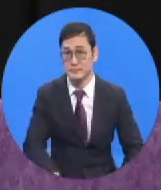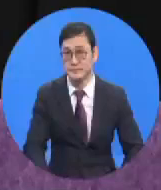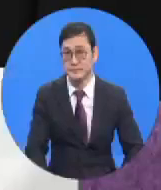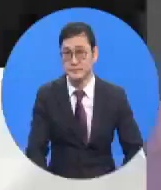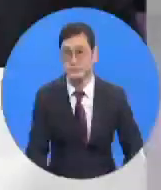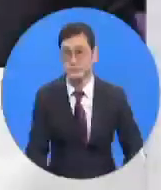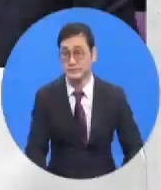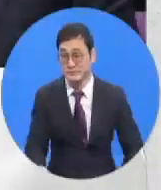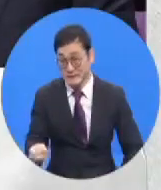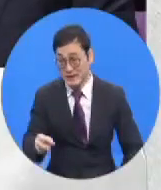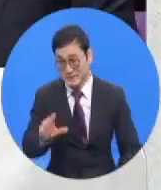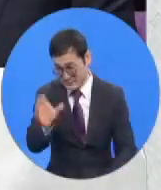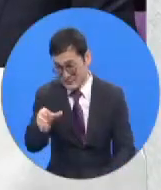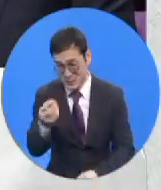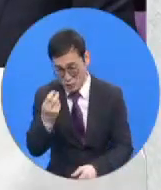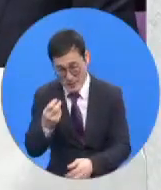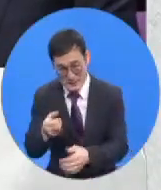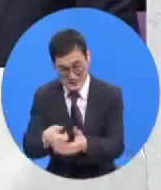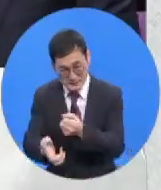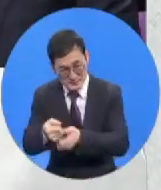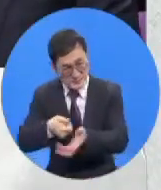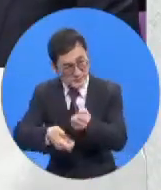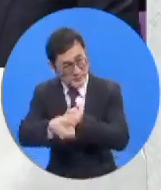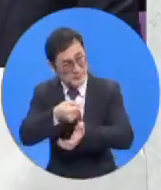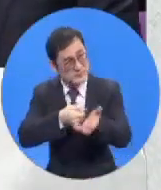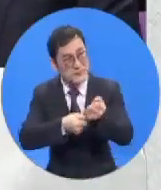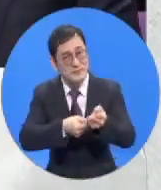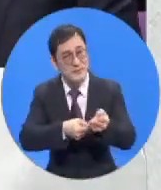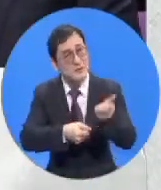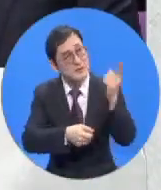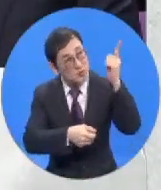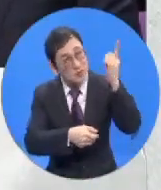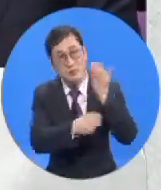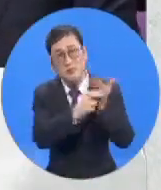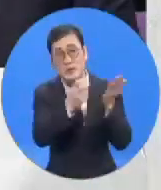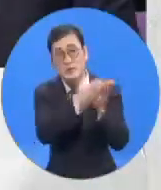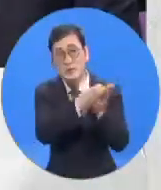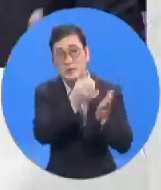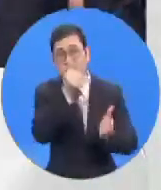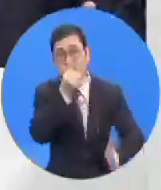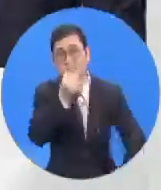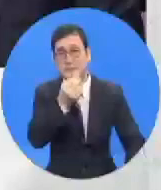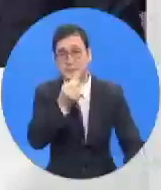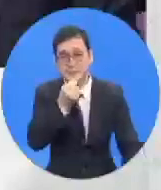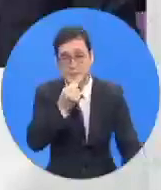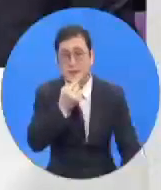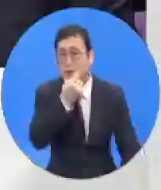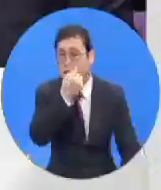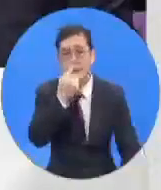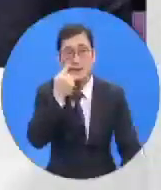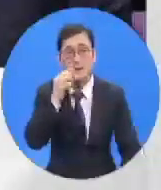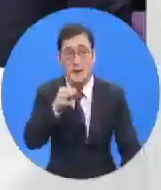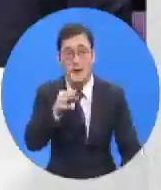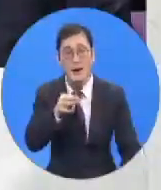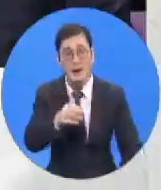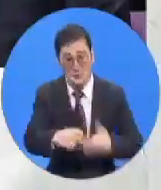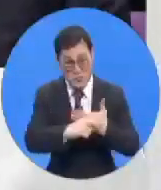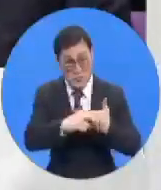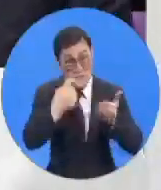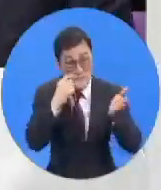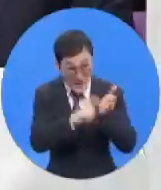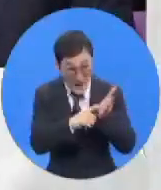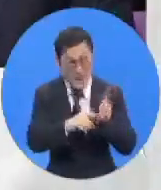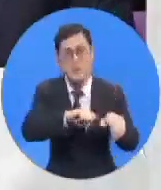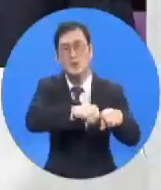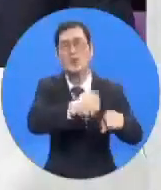제 해당했고 하니까 수사하십시오 해서 불법과 편법과 잘못이 드러나면 그 법에 따라 처벌을 하면 될 일이고요.